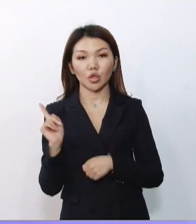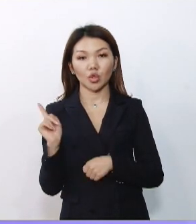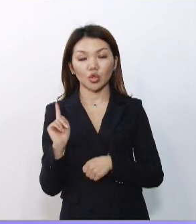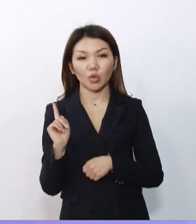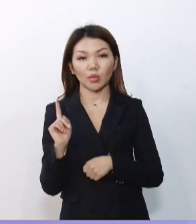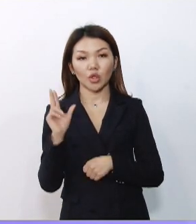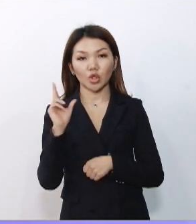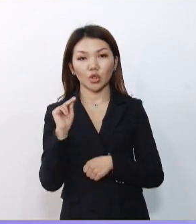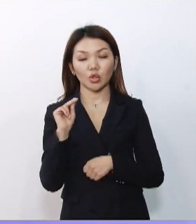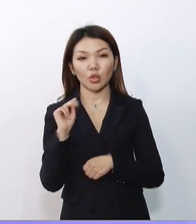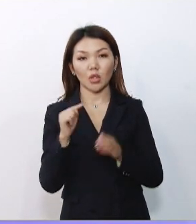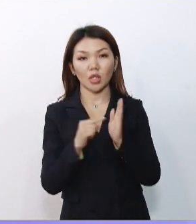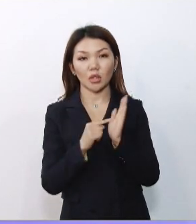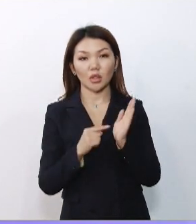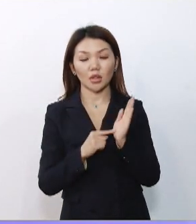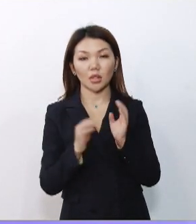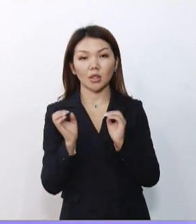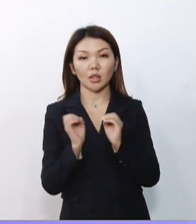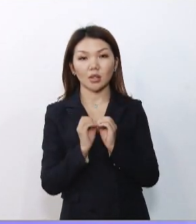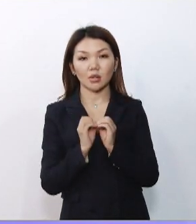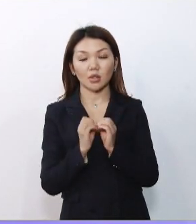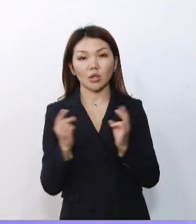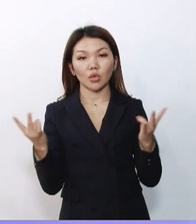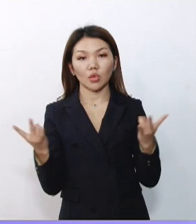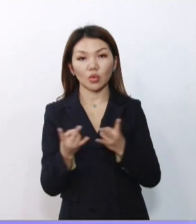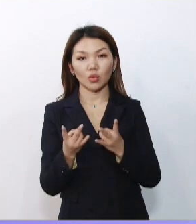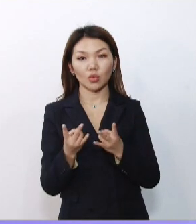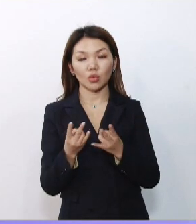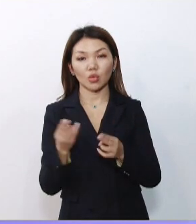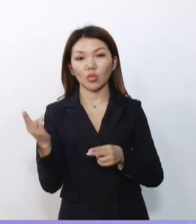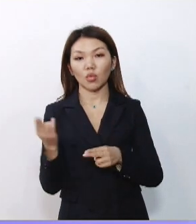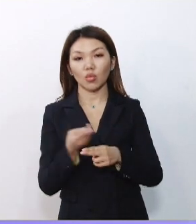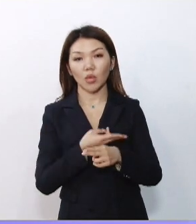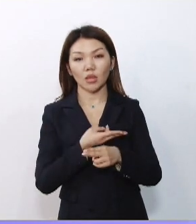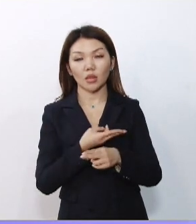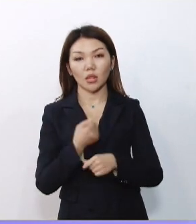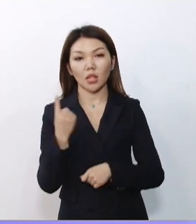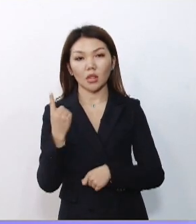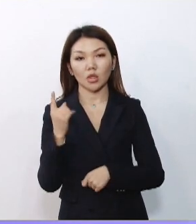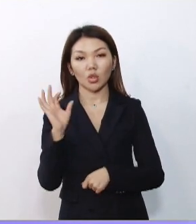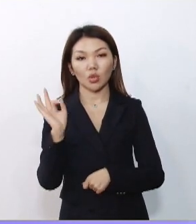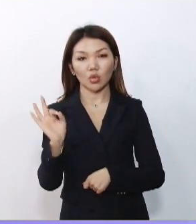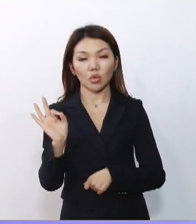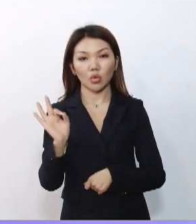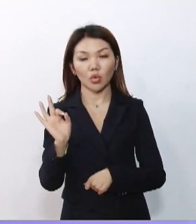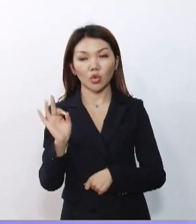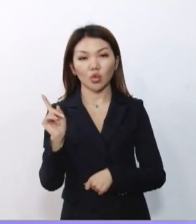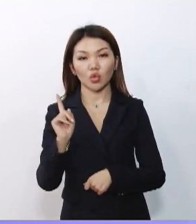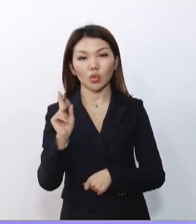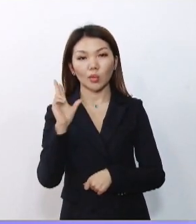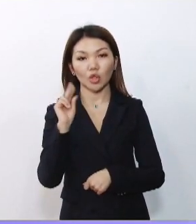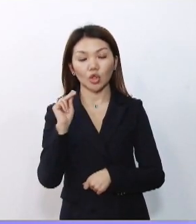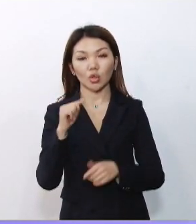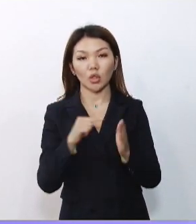Чтобы число разделить на 10, нужно убрать один ноль. Чтобы число разделить